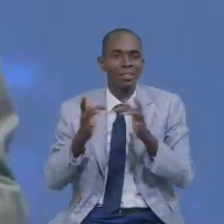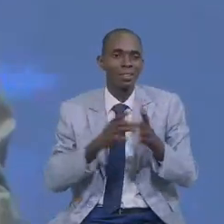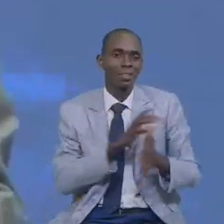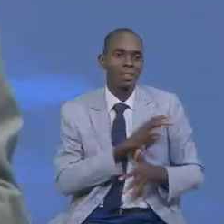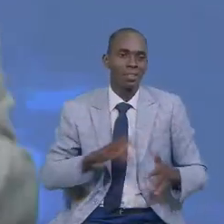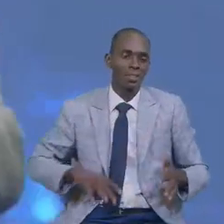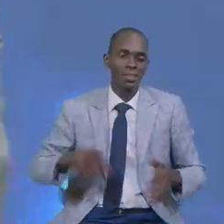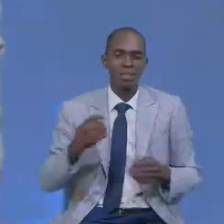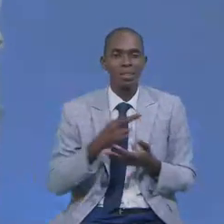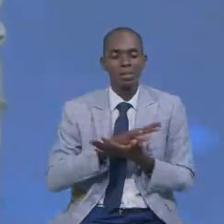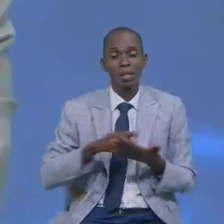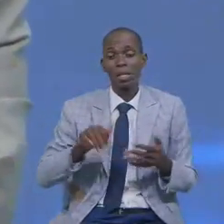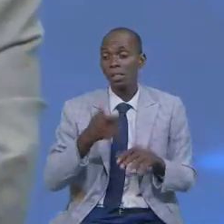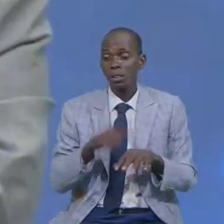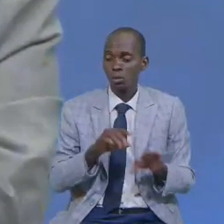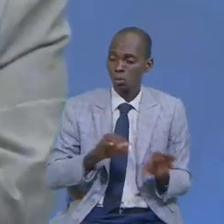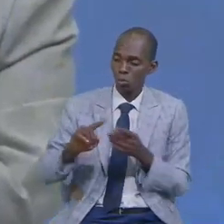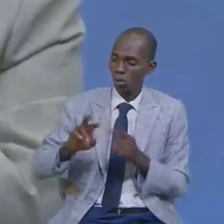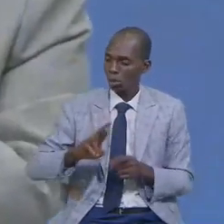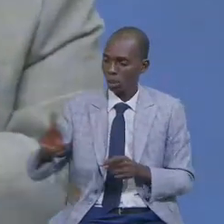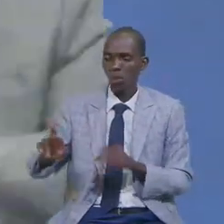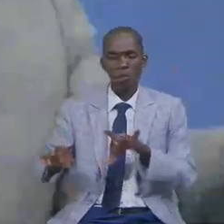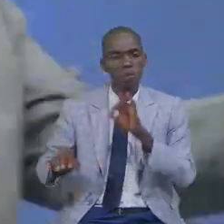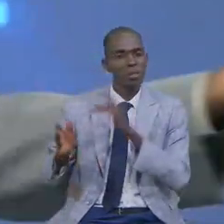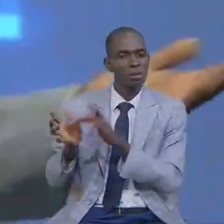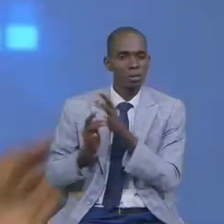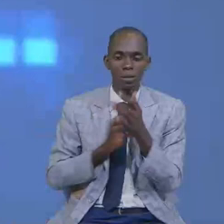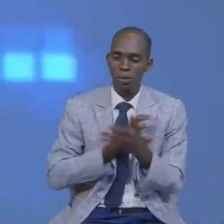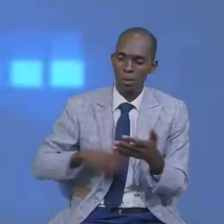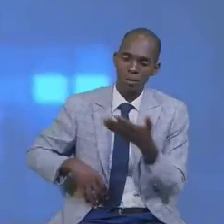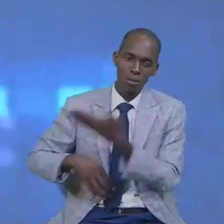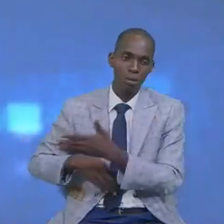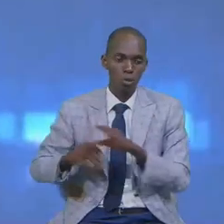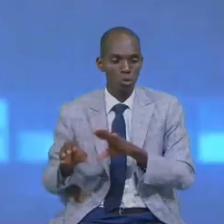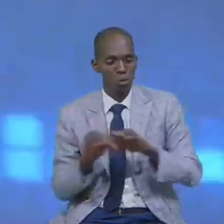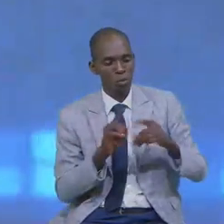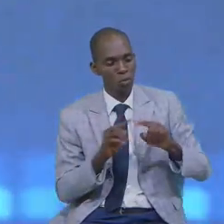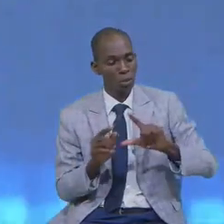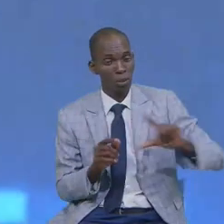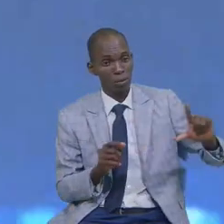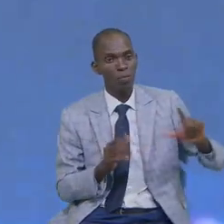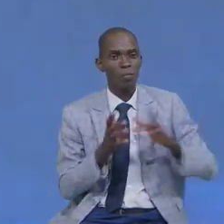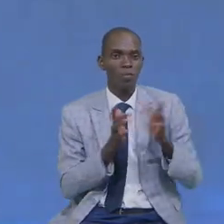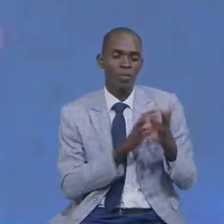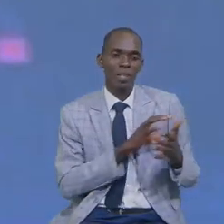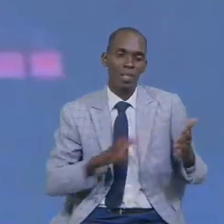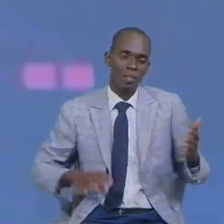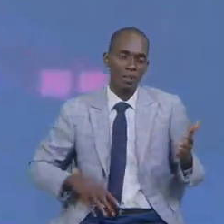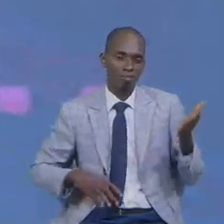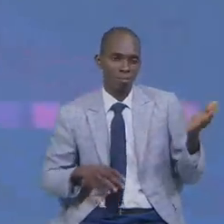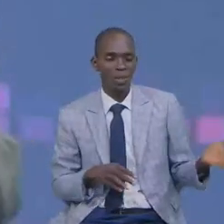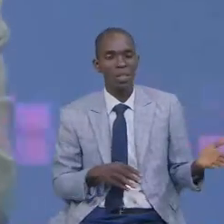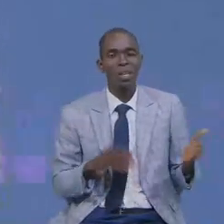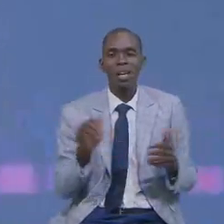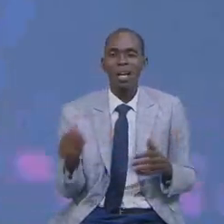Partout où vous allez, à droite, à gauche, vous le rencontrez, Jésus-Christ. Vous allez à gauche, Jésus-Christ. Et